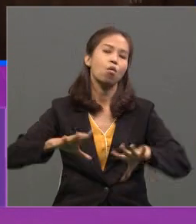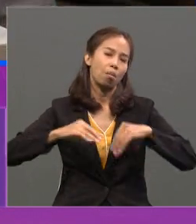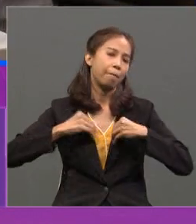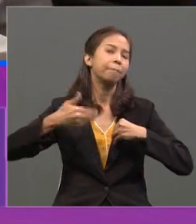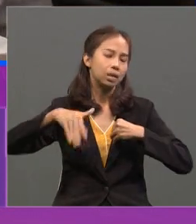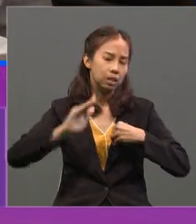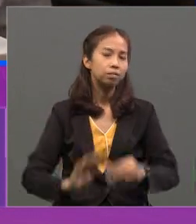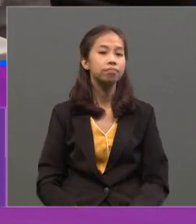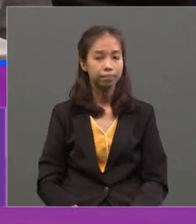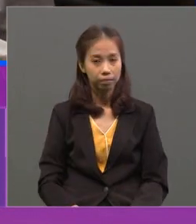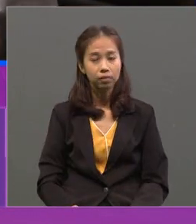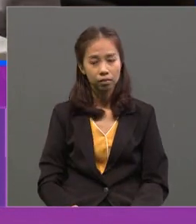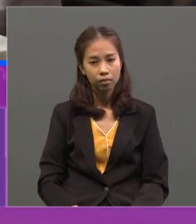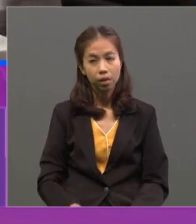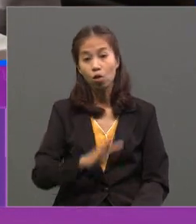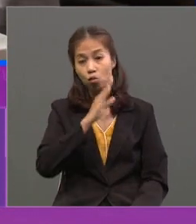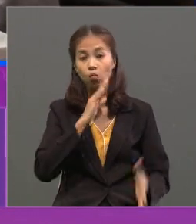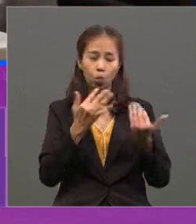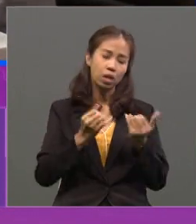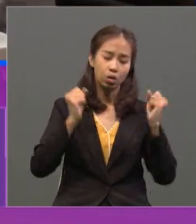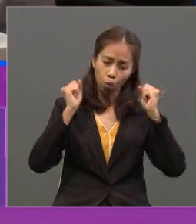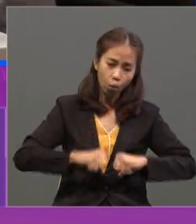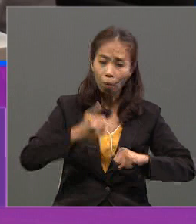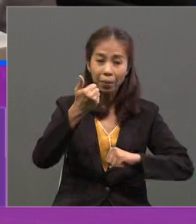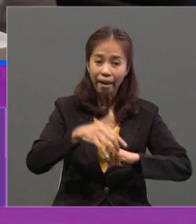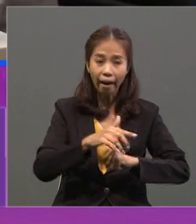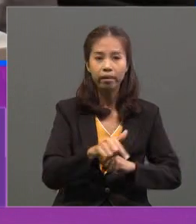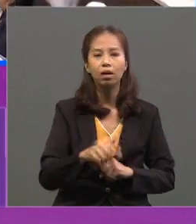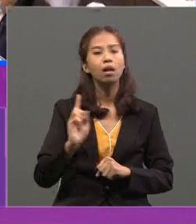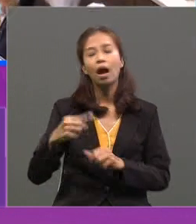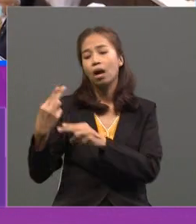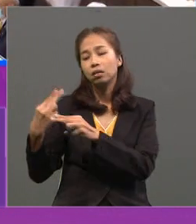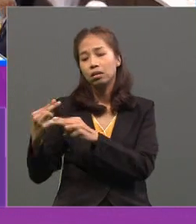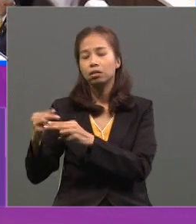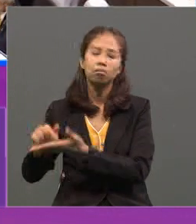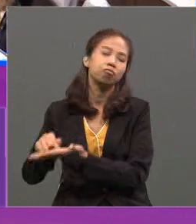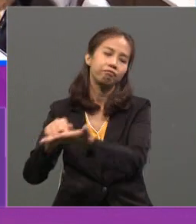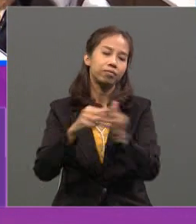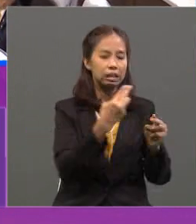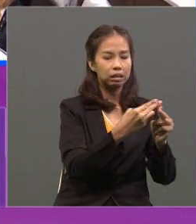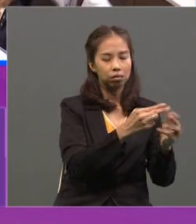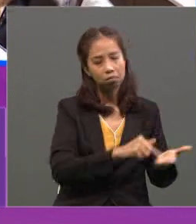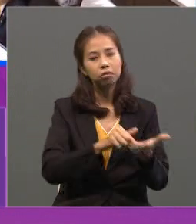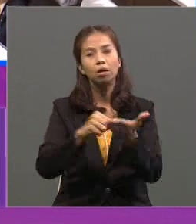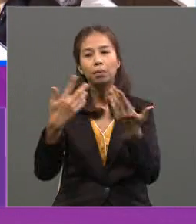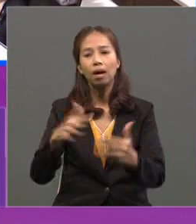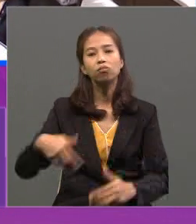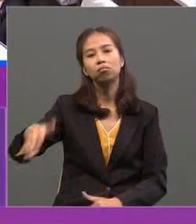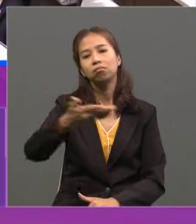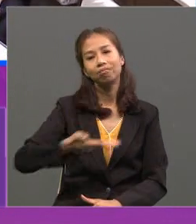ก